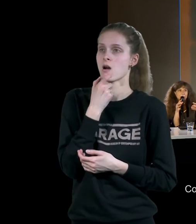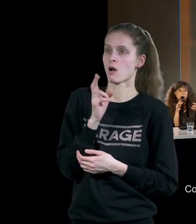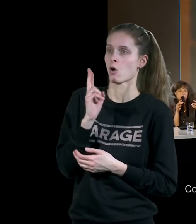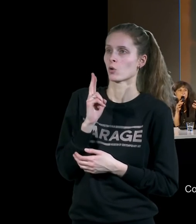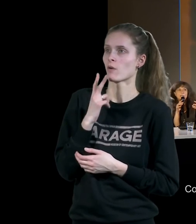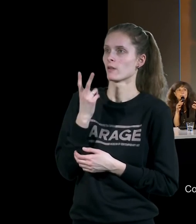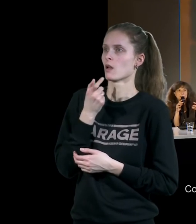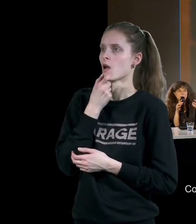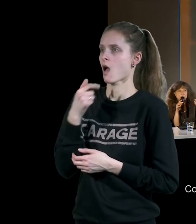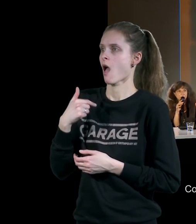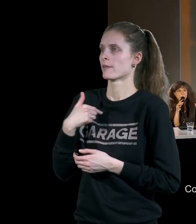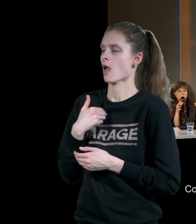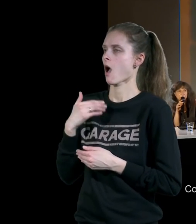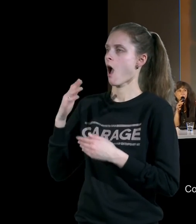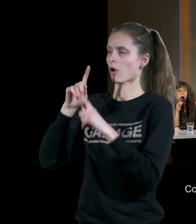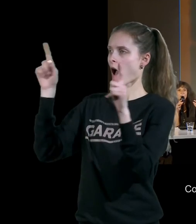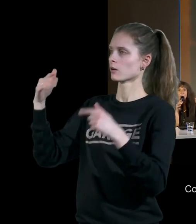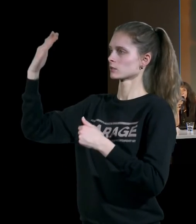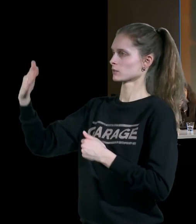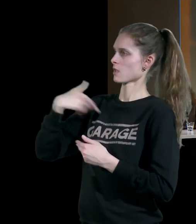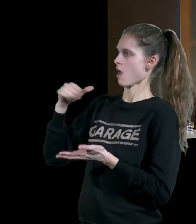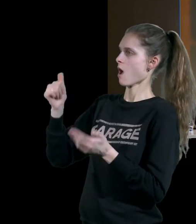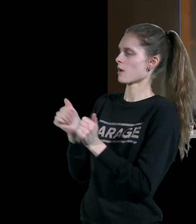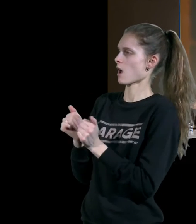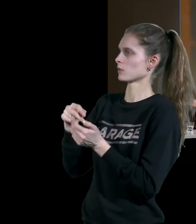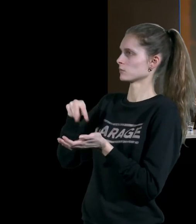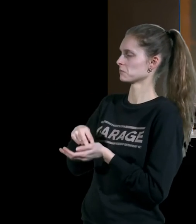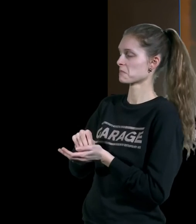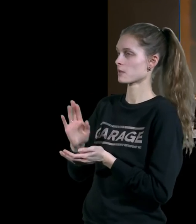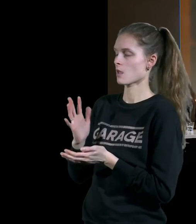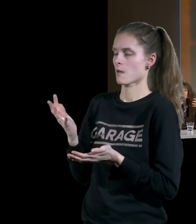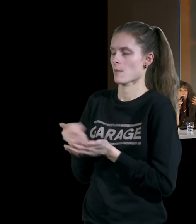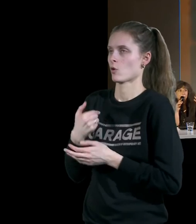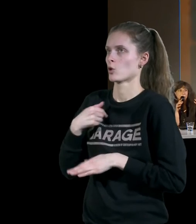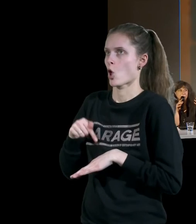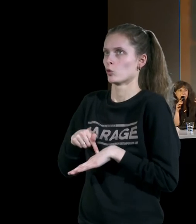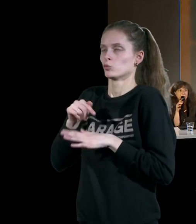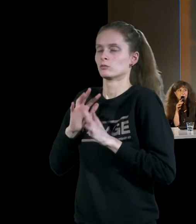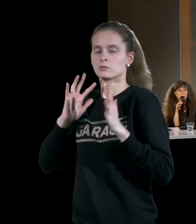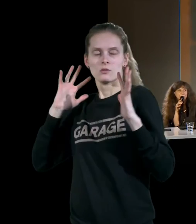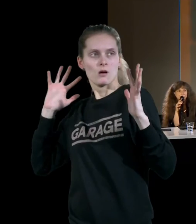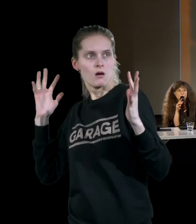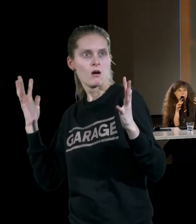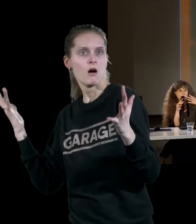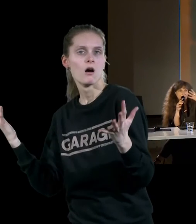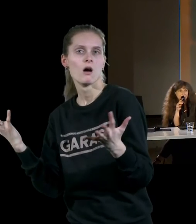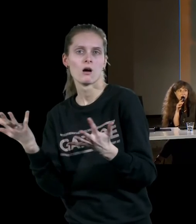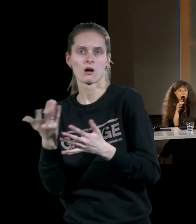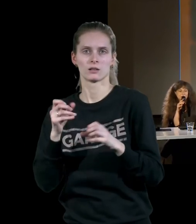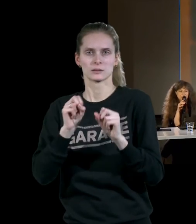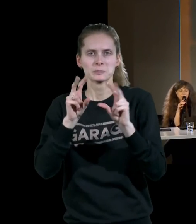картиной, а в неком помещении организованном Ротко, помещение, которое это живопись, в среде которой эта живопись создает и